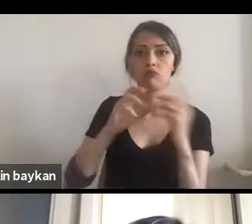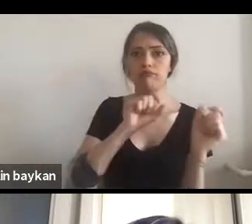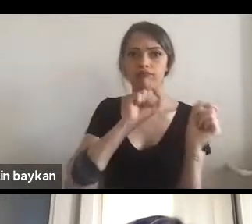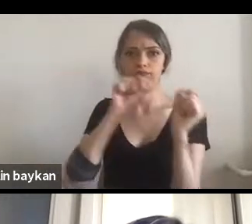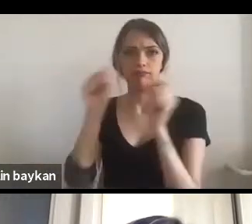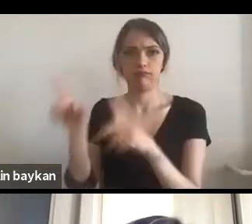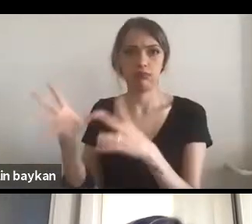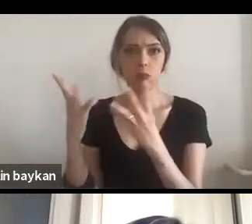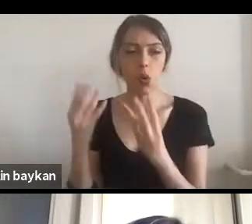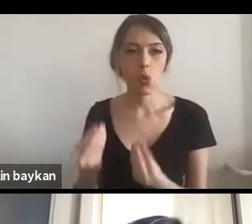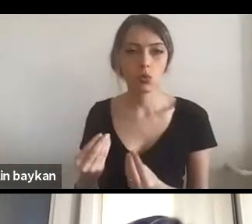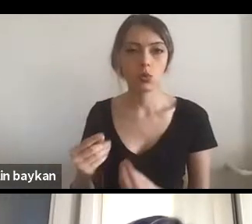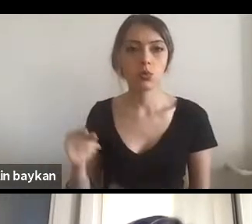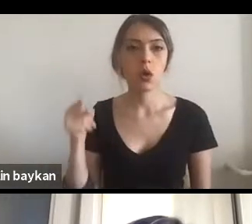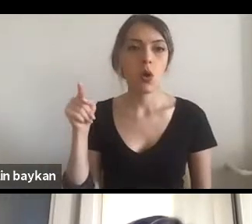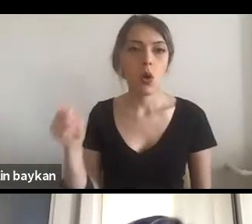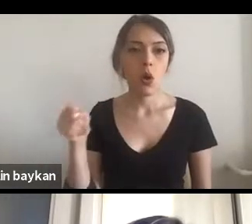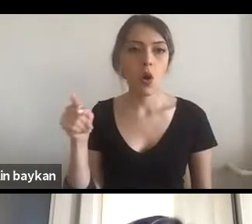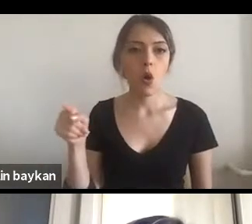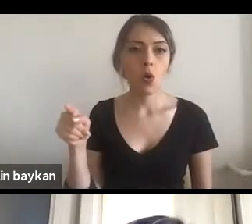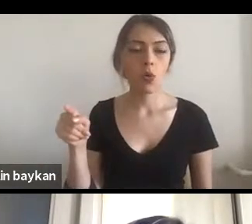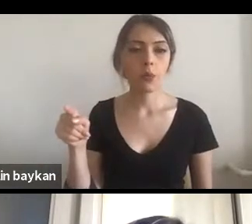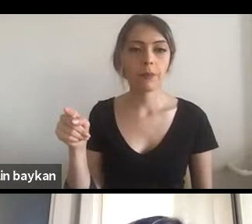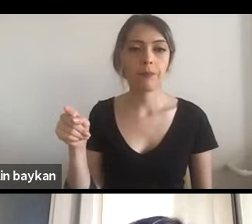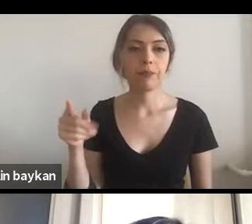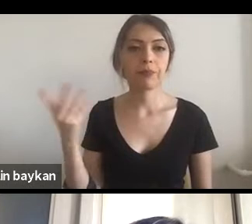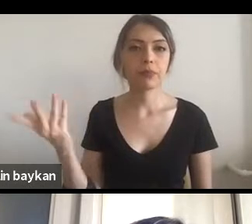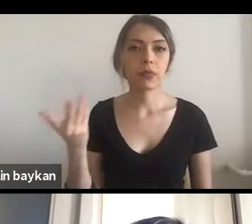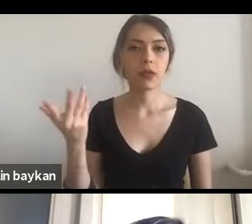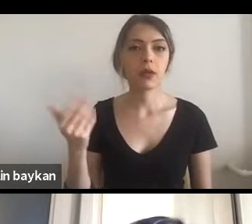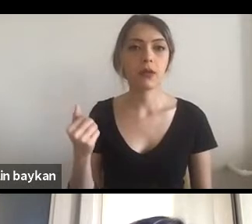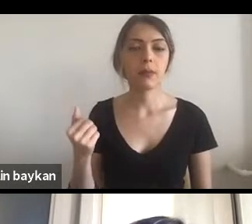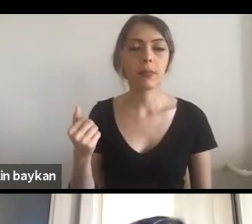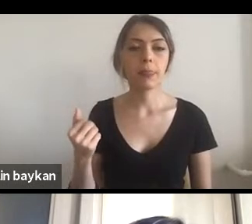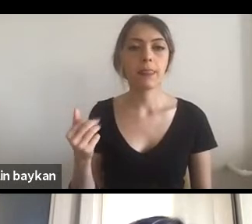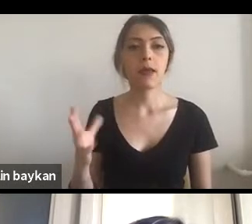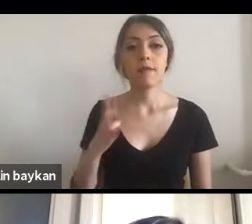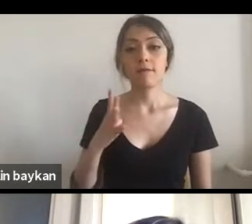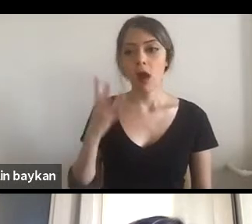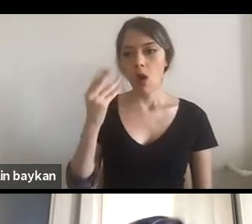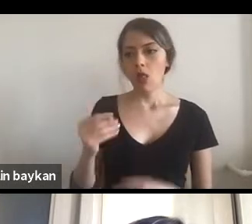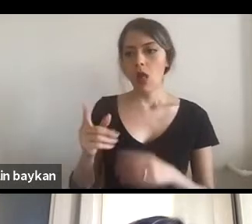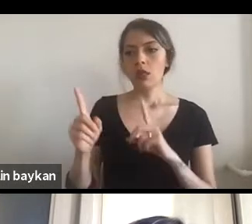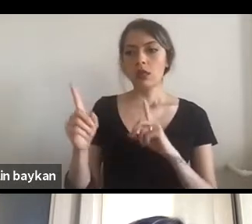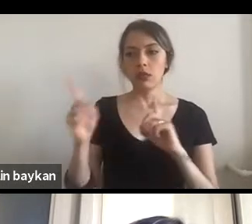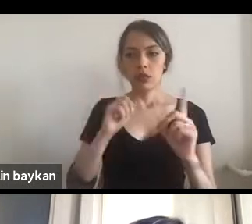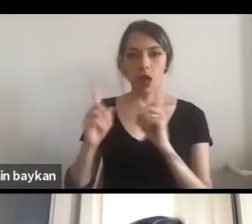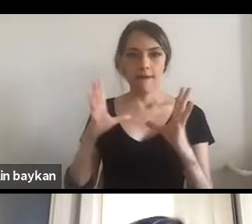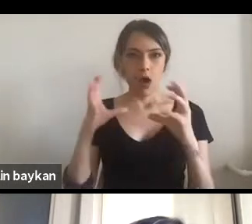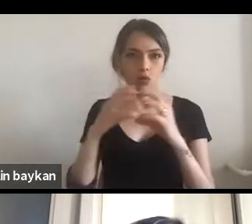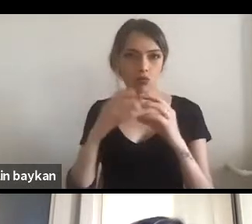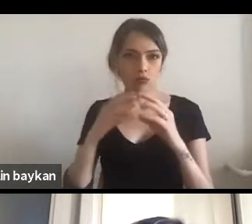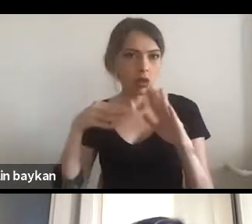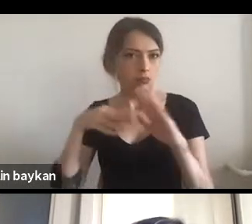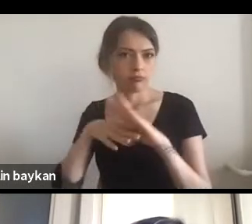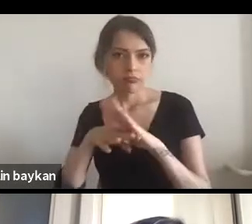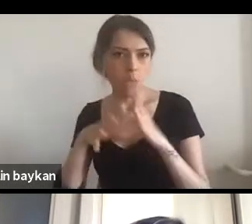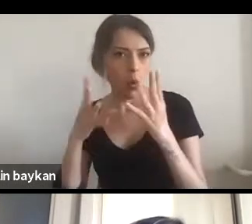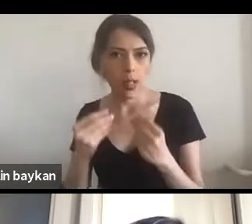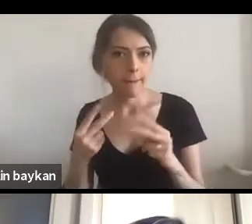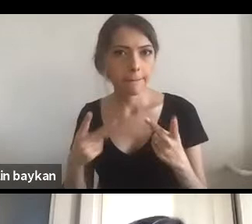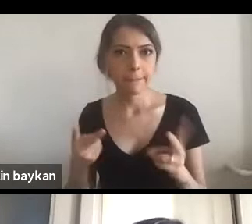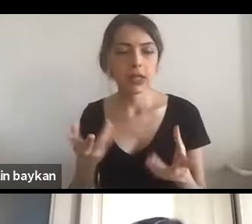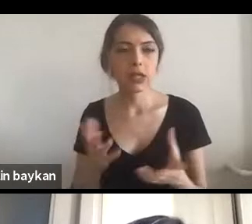o eğer öncü bir karardı değilse, mevcut dava gruplarının birinin içerisinde